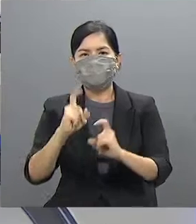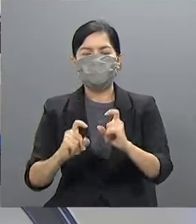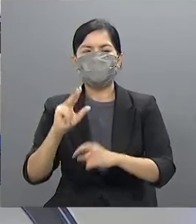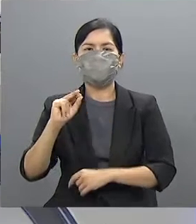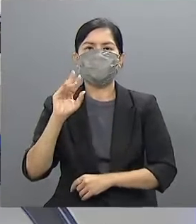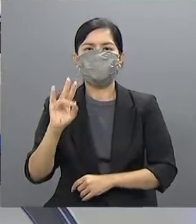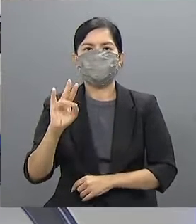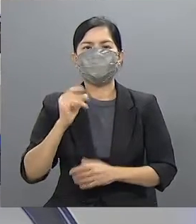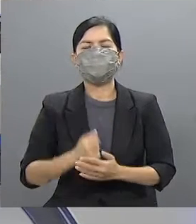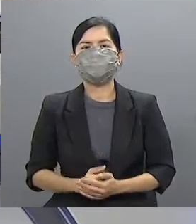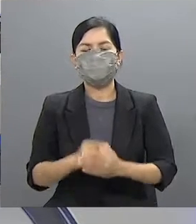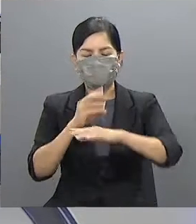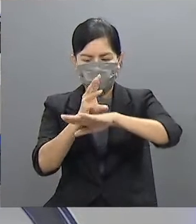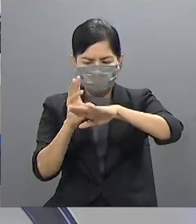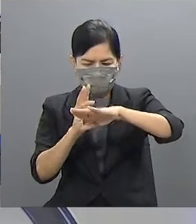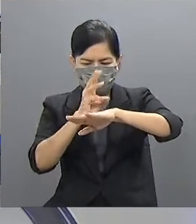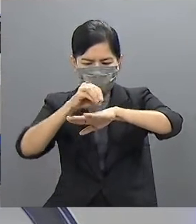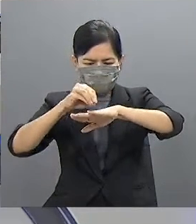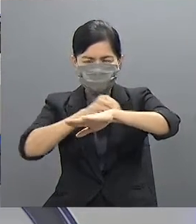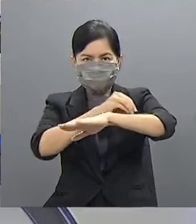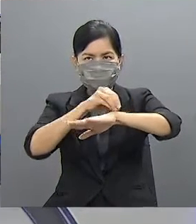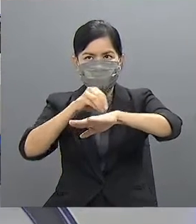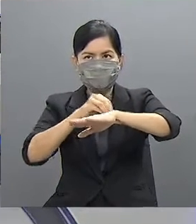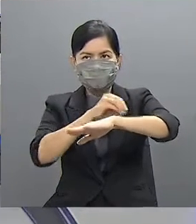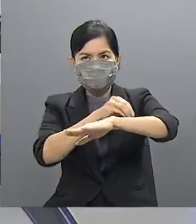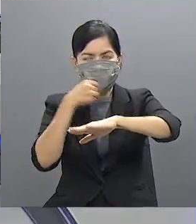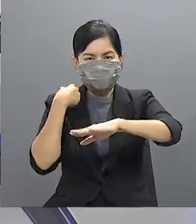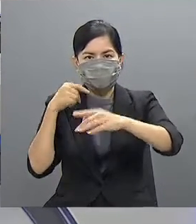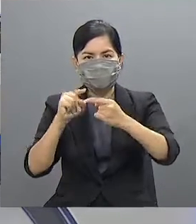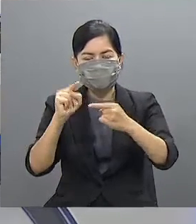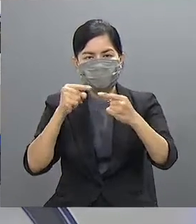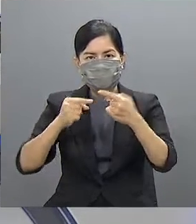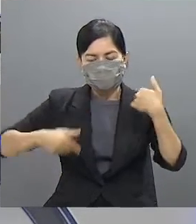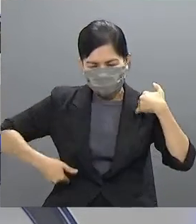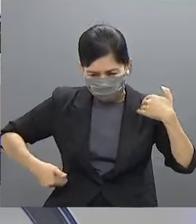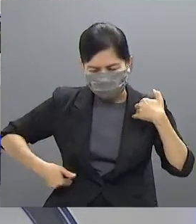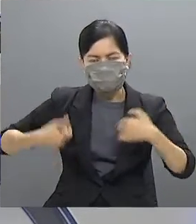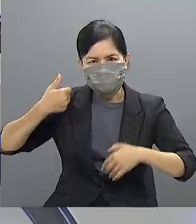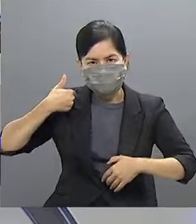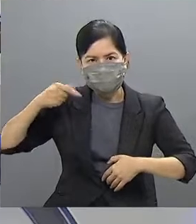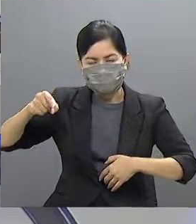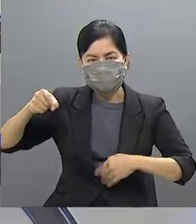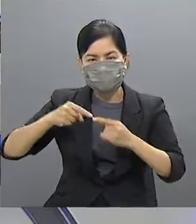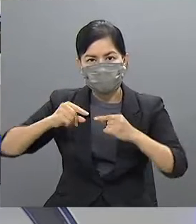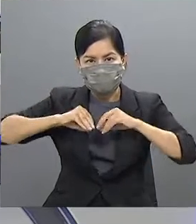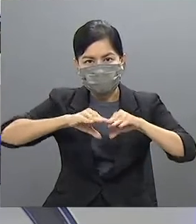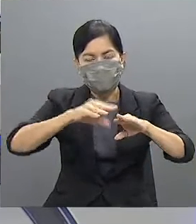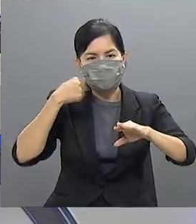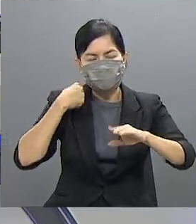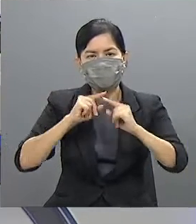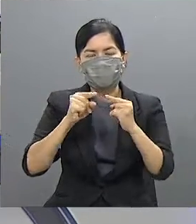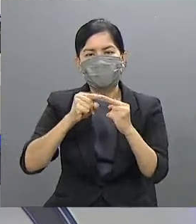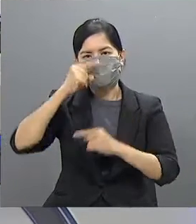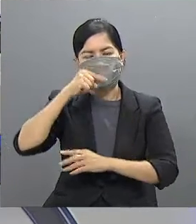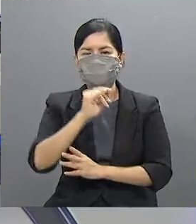ท่อสีดัดลิงก็ยังคงเป็นโรคที่เป็นการนำเข้ามาเป็นหลักๆเนื่องจากก่อนหน้านี้ในไทยยังไม่พบการระบาดนะคะดังนั้น